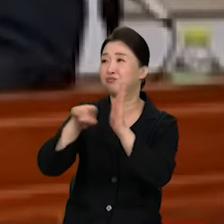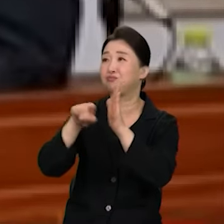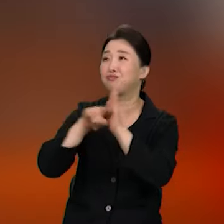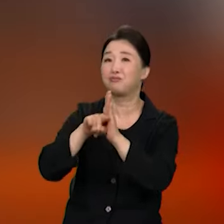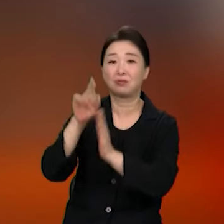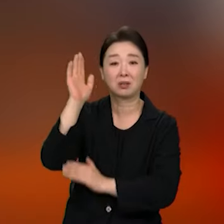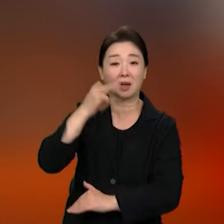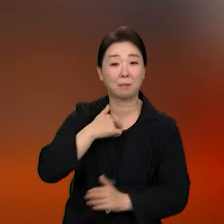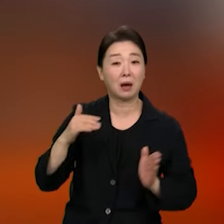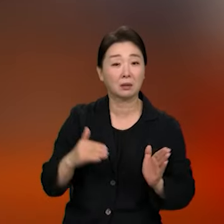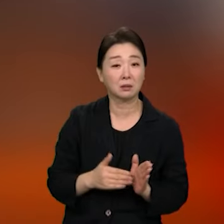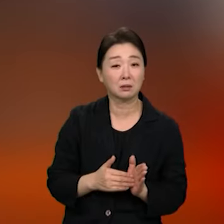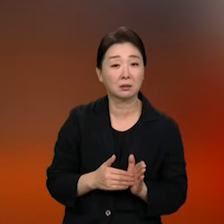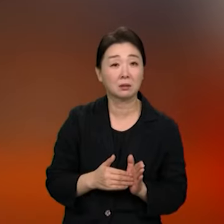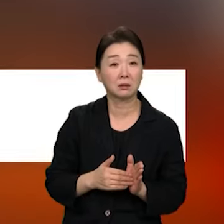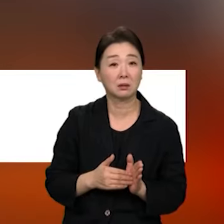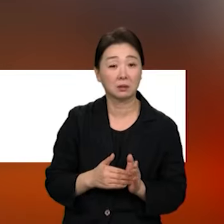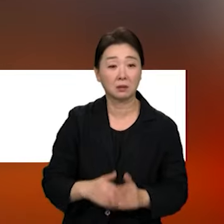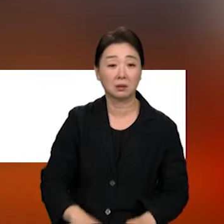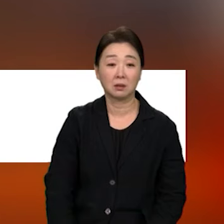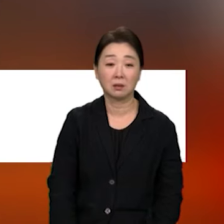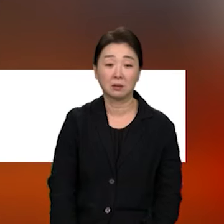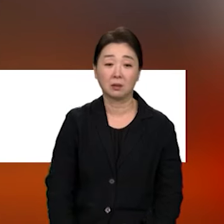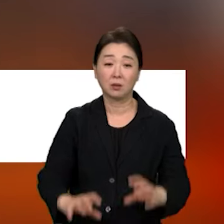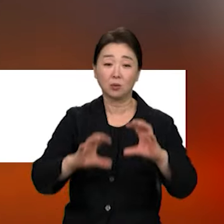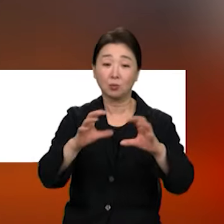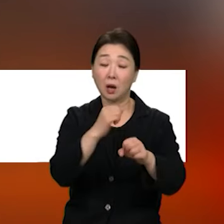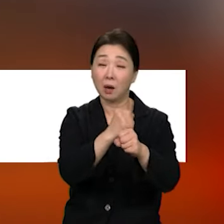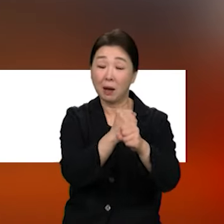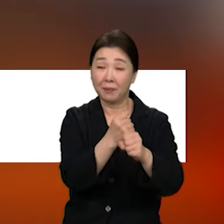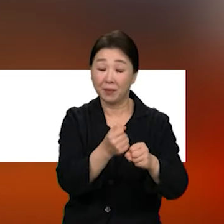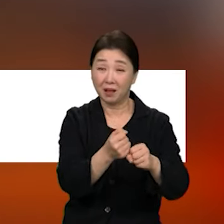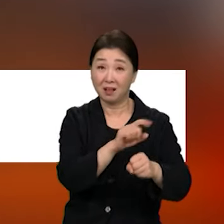있습니다. 국가가 생기려면 제일 기본이 되는 게